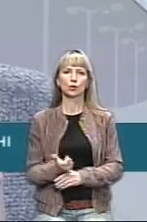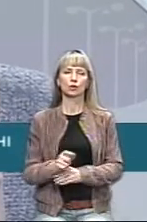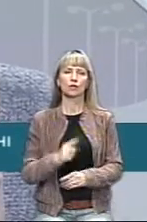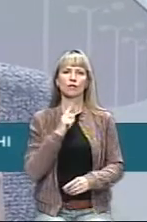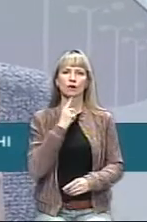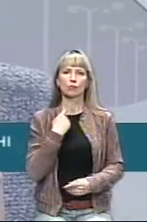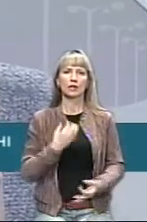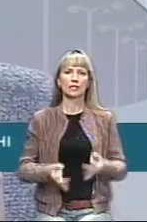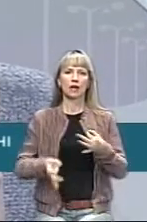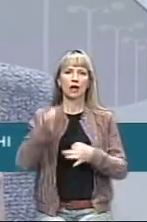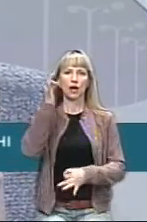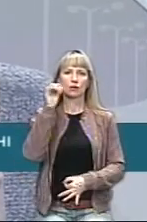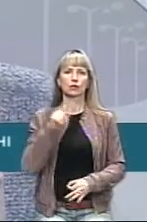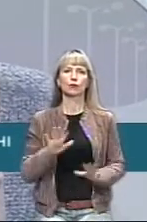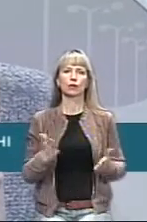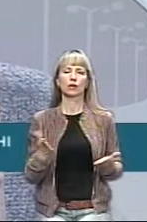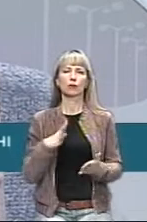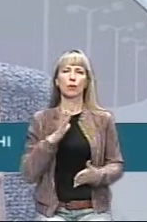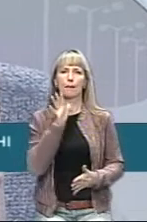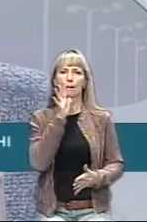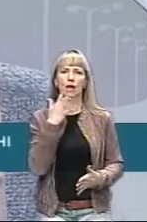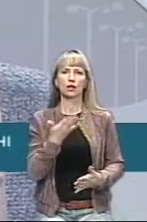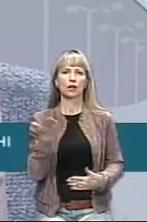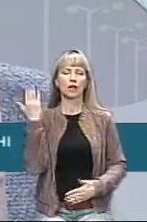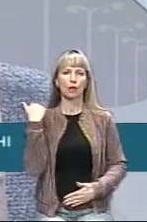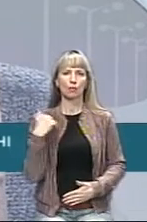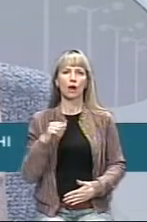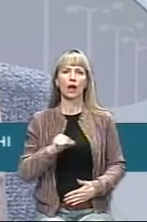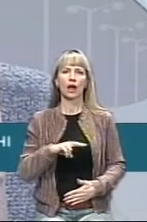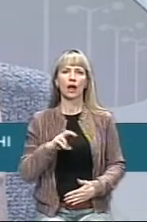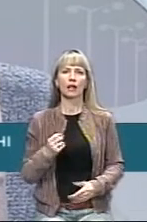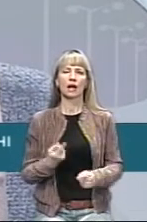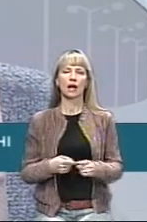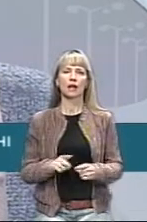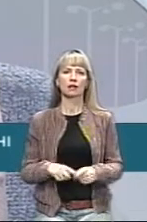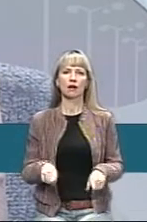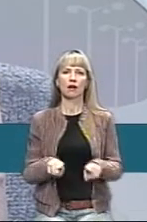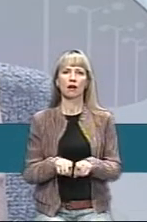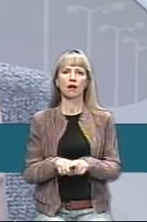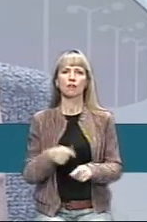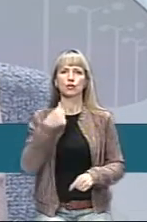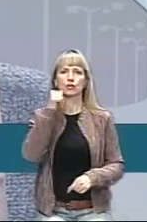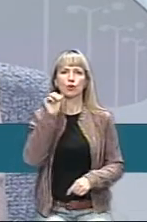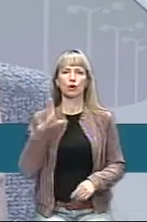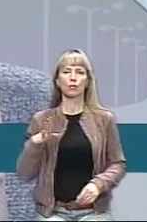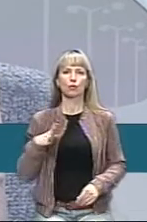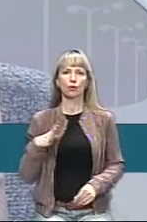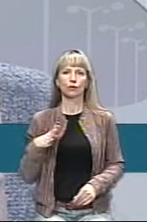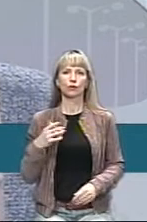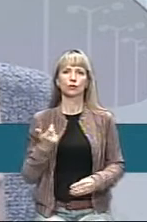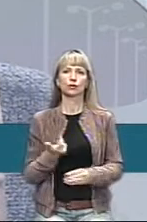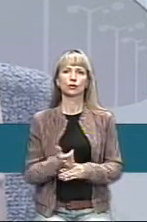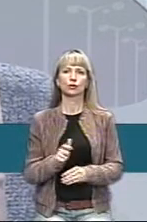згадуємо ті події, які відбувалися 5 років тому. Але це все наче вчора було, тому що